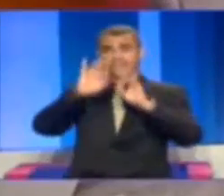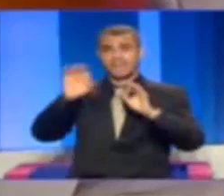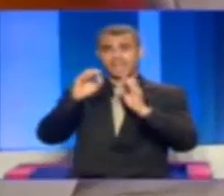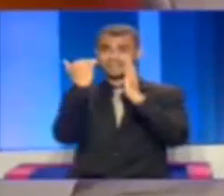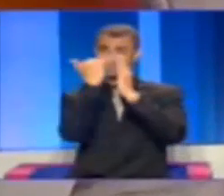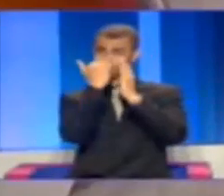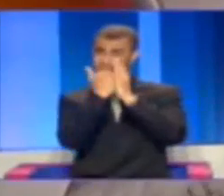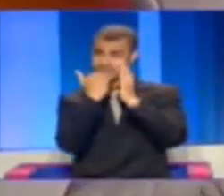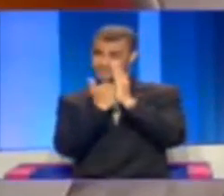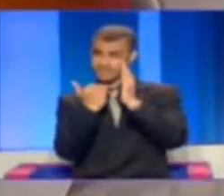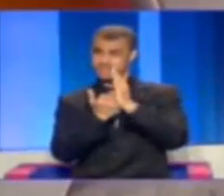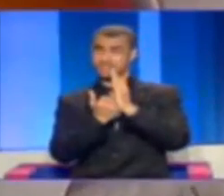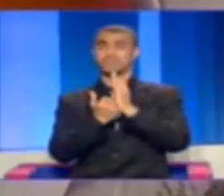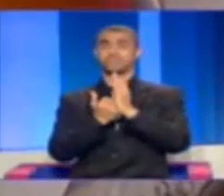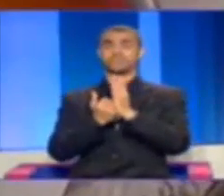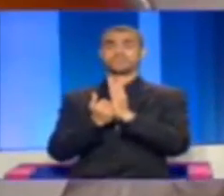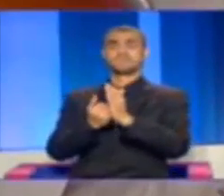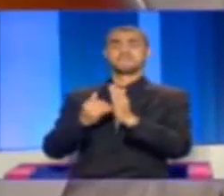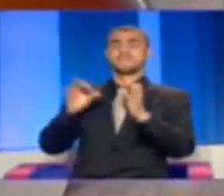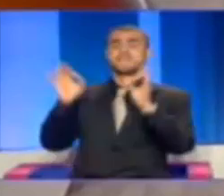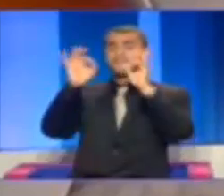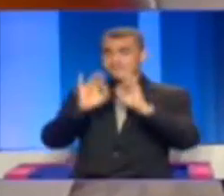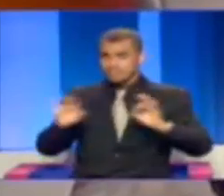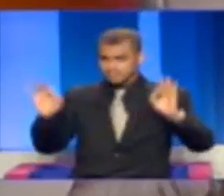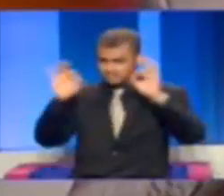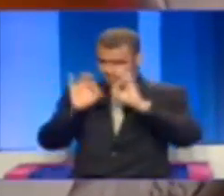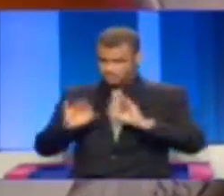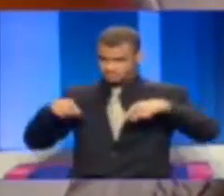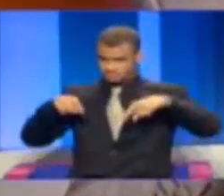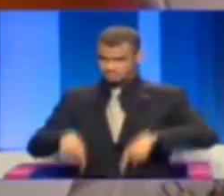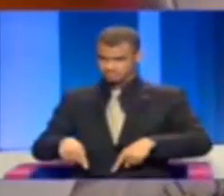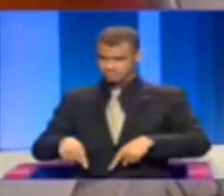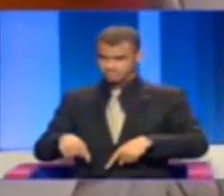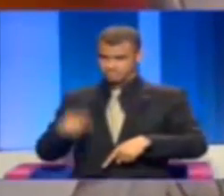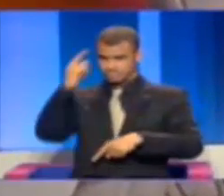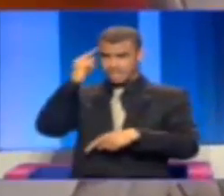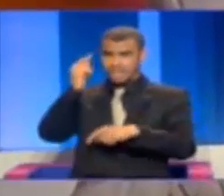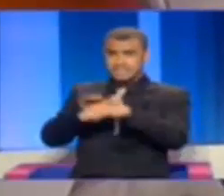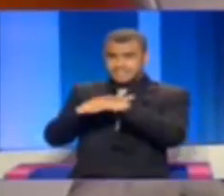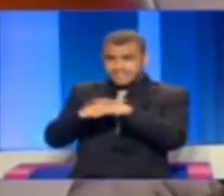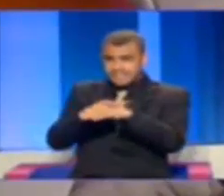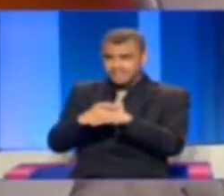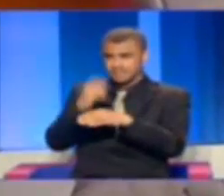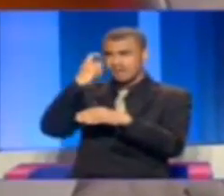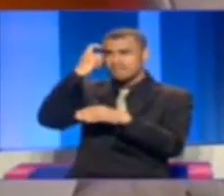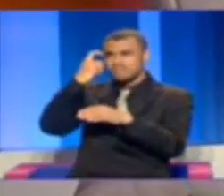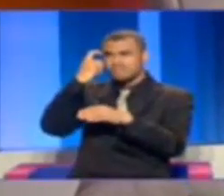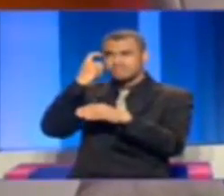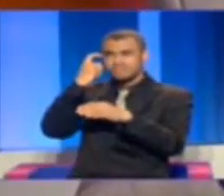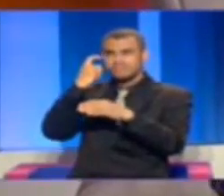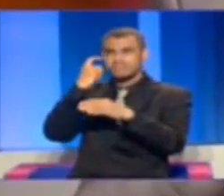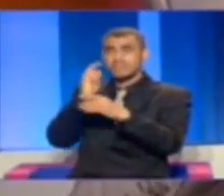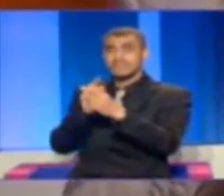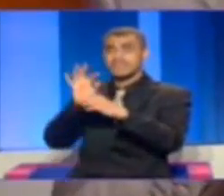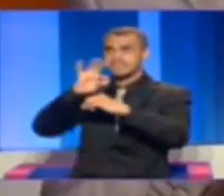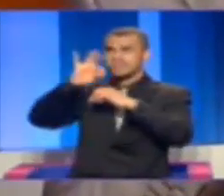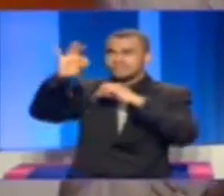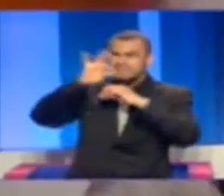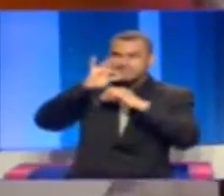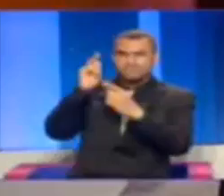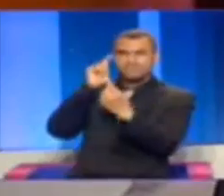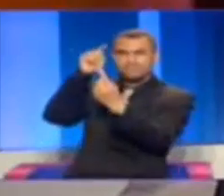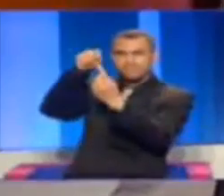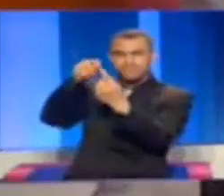مدامجه، باعتبار انه نمشيو عند الوزاره ديالنا، فمثلا اتساءل